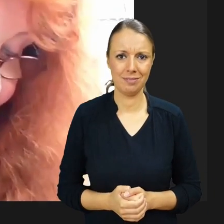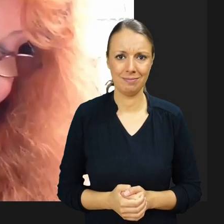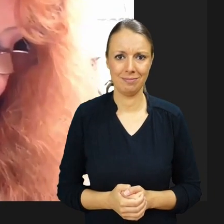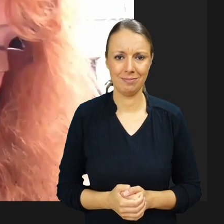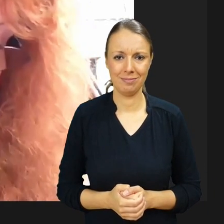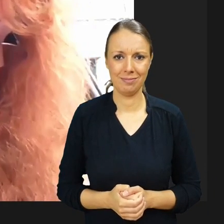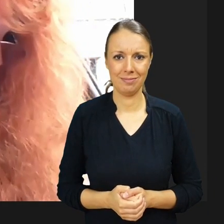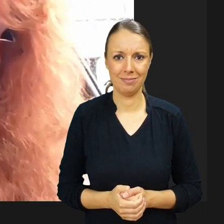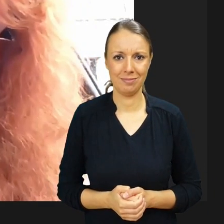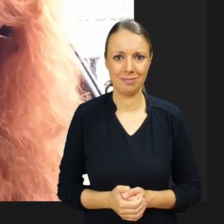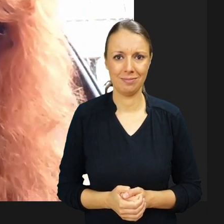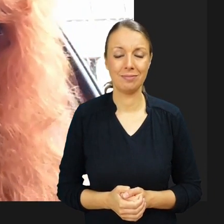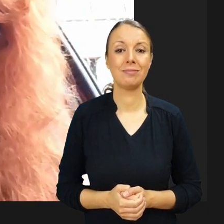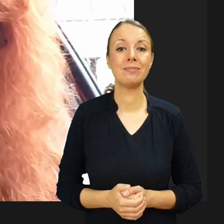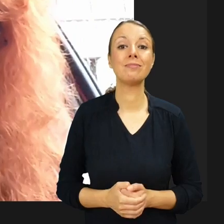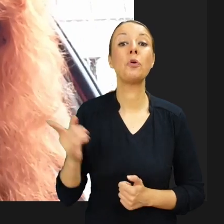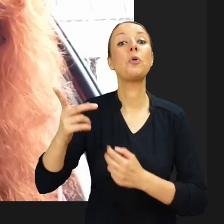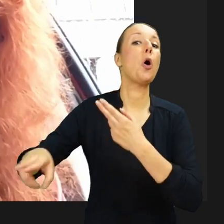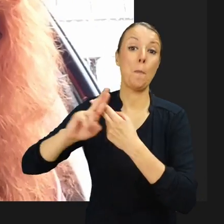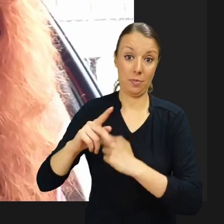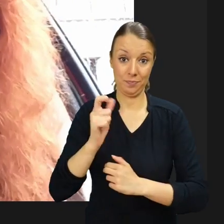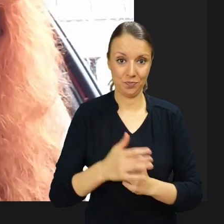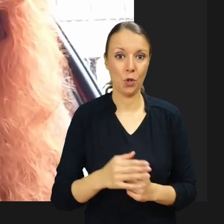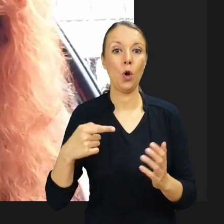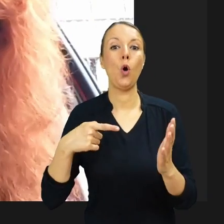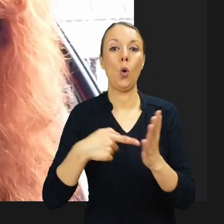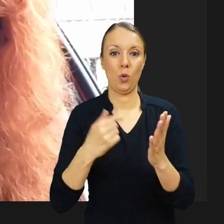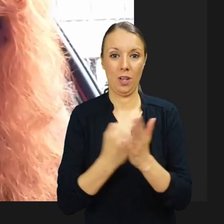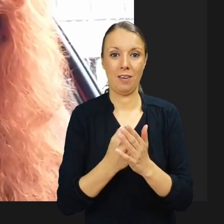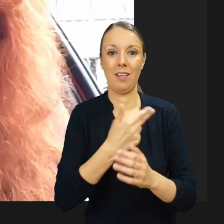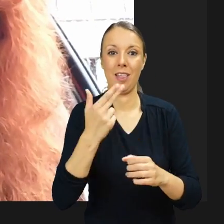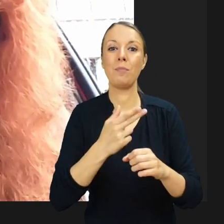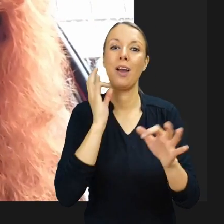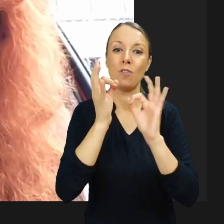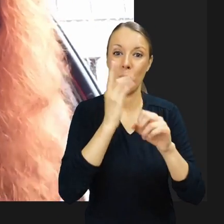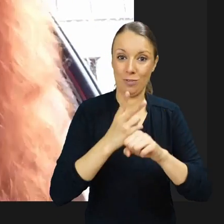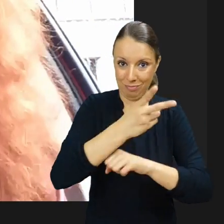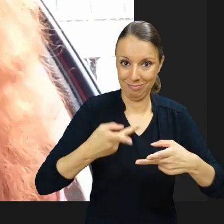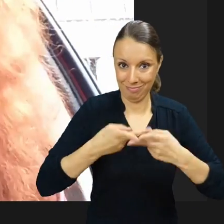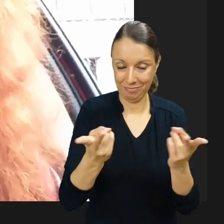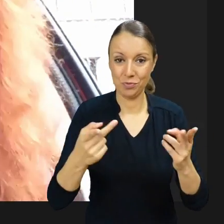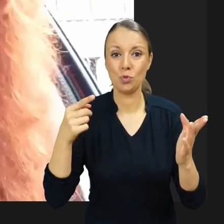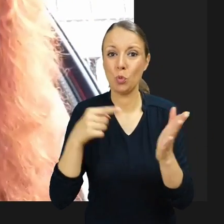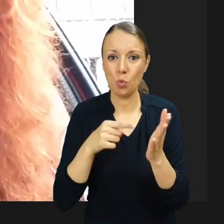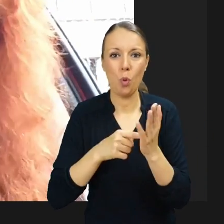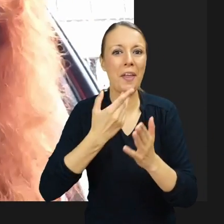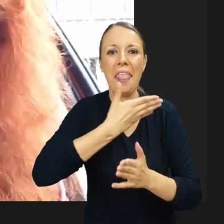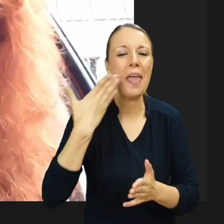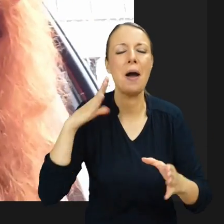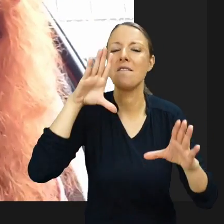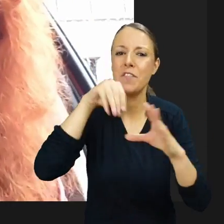piszą mi w ten sposób, że ustawa o dostępie do informacji publicznej nie służy uzyskiwaniu odpowiedzi na